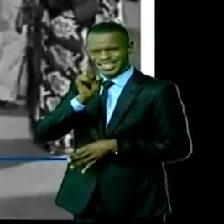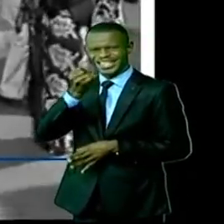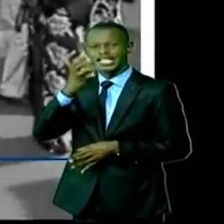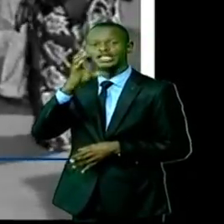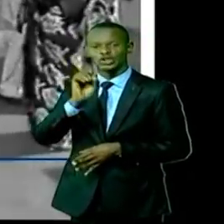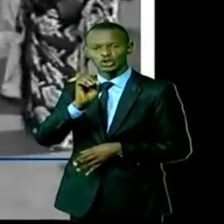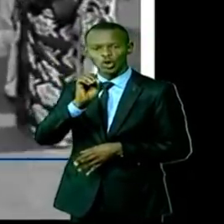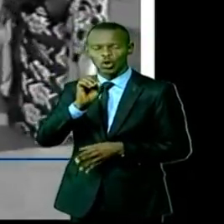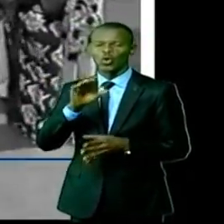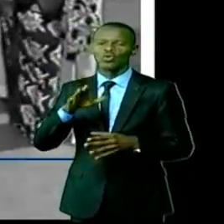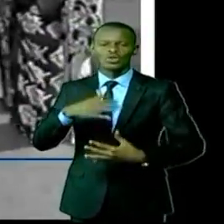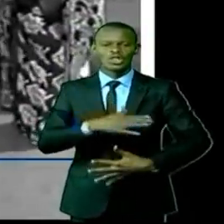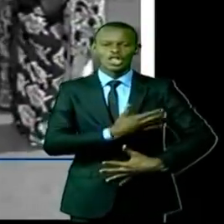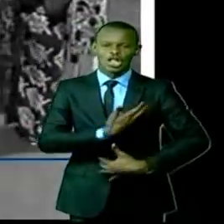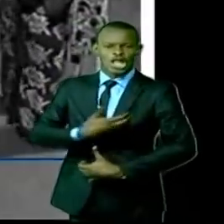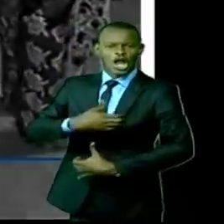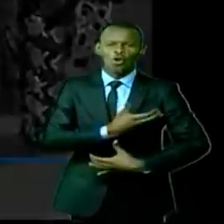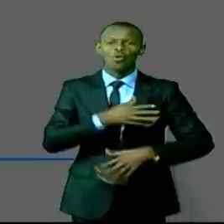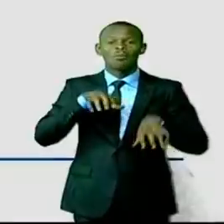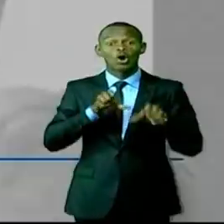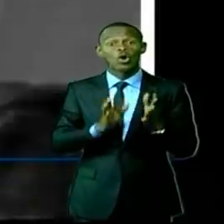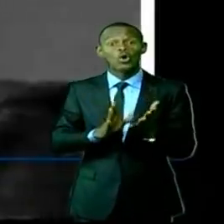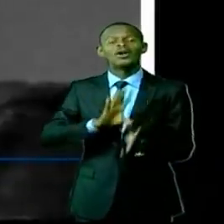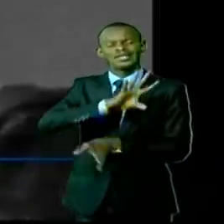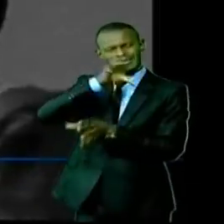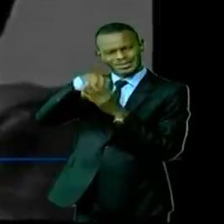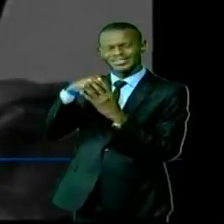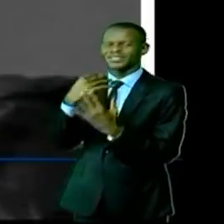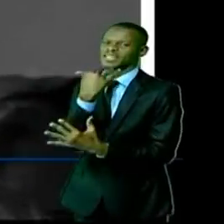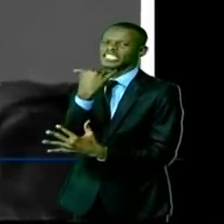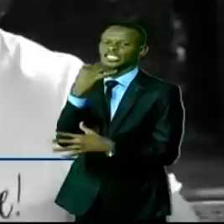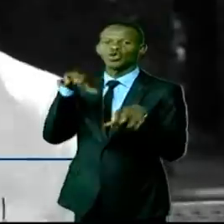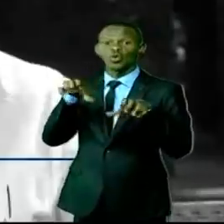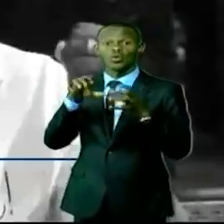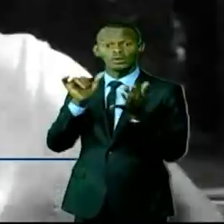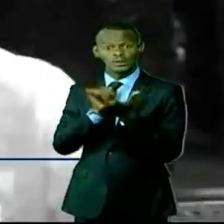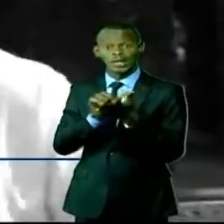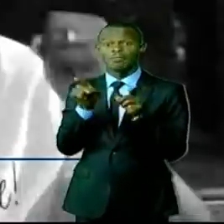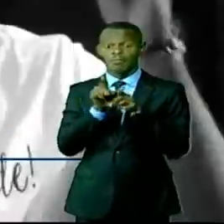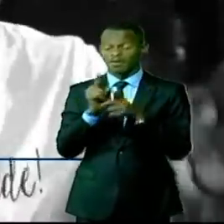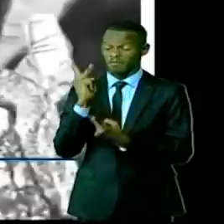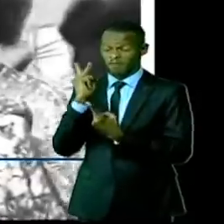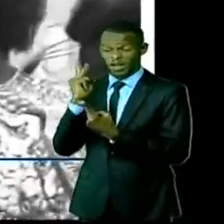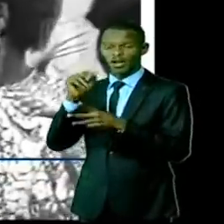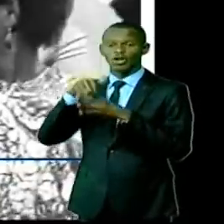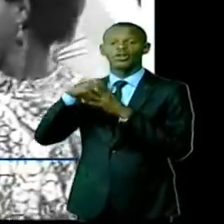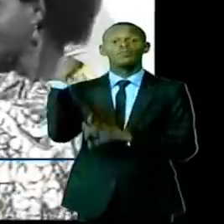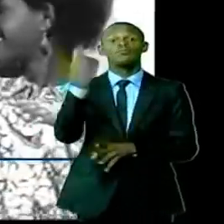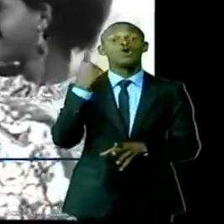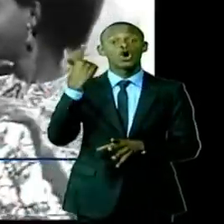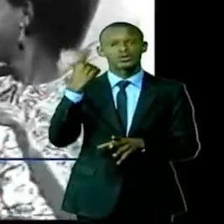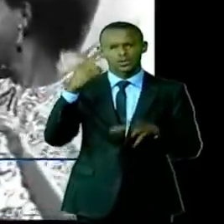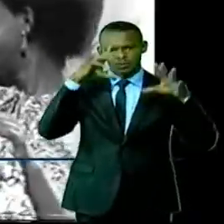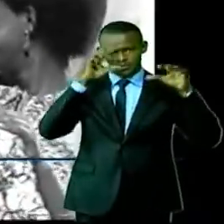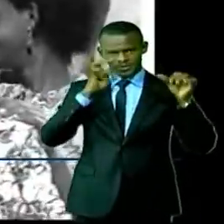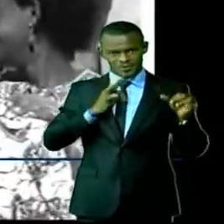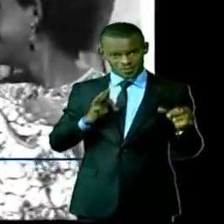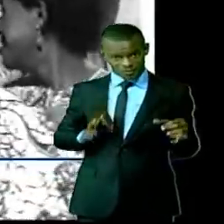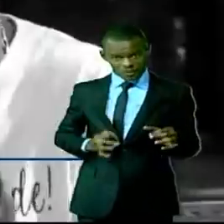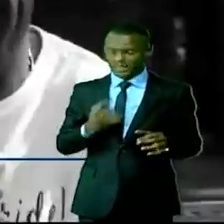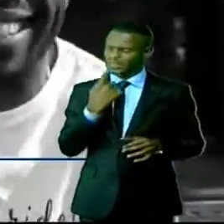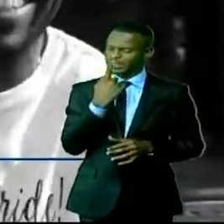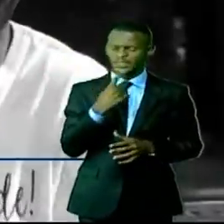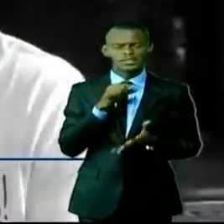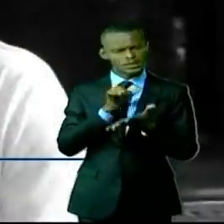joyau culturel propre aux deux Congo et reconnu pour sa valeur universelle. Dixit, le président de la République, chef de l'État,